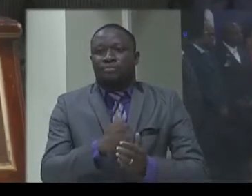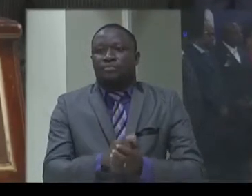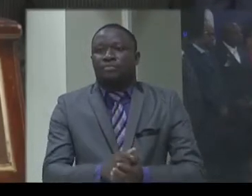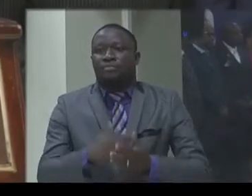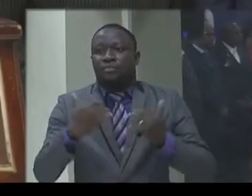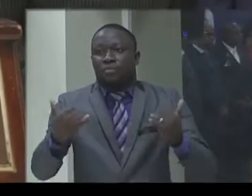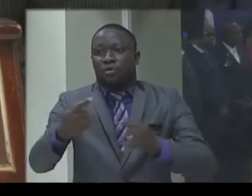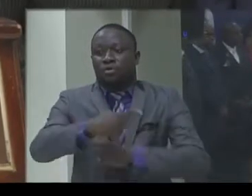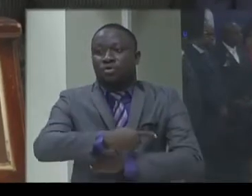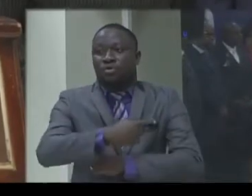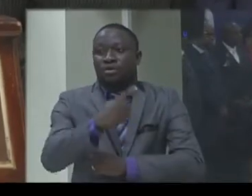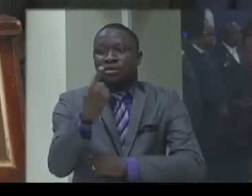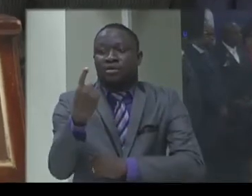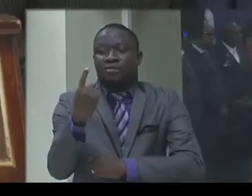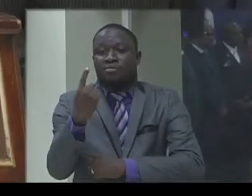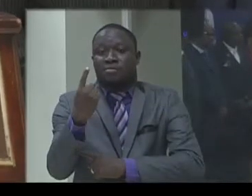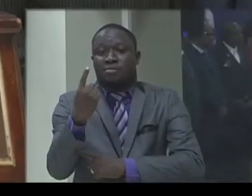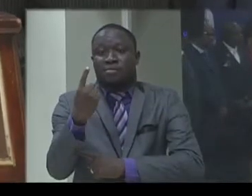Jodi ya,